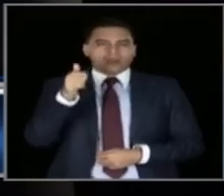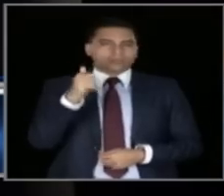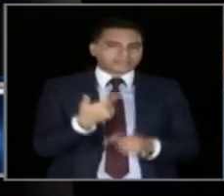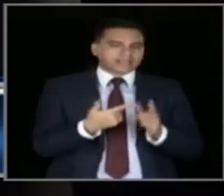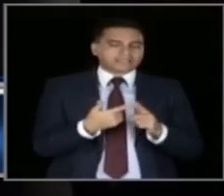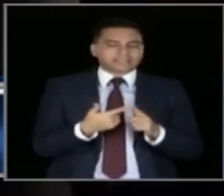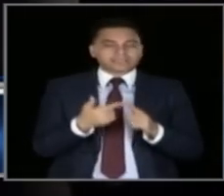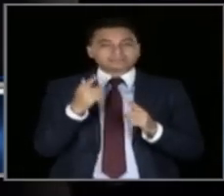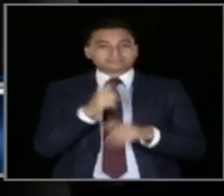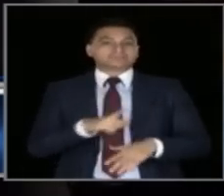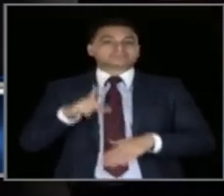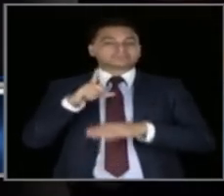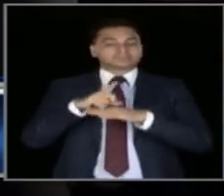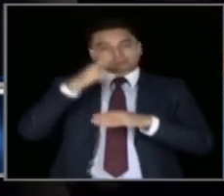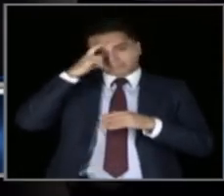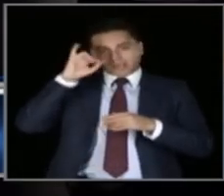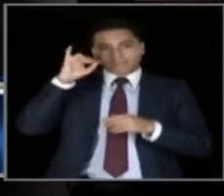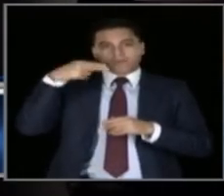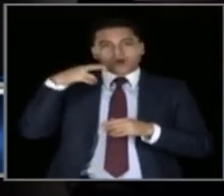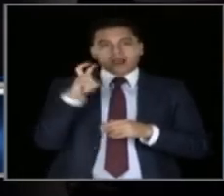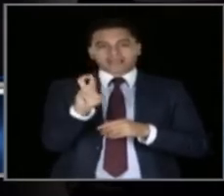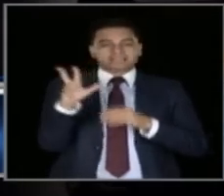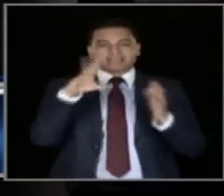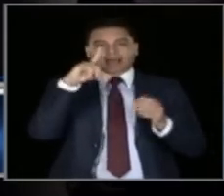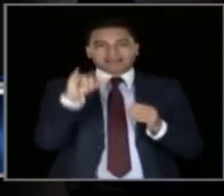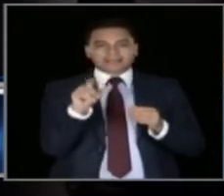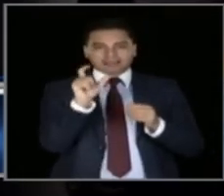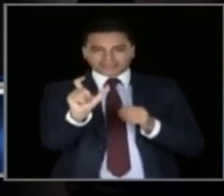بقيادة معز الدين الغوري. ثانية.